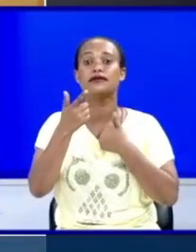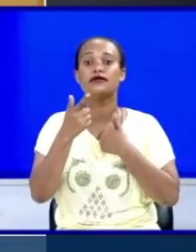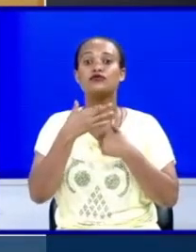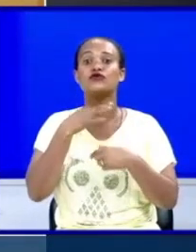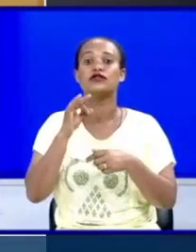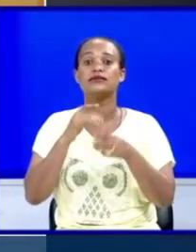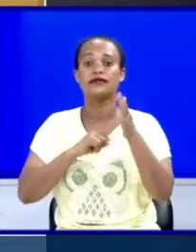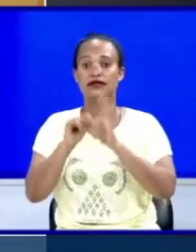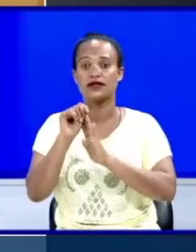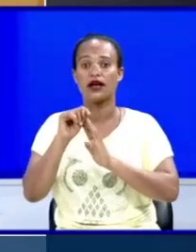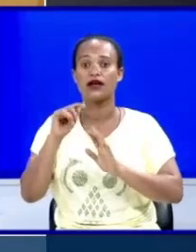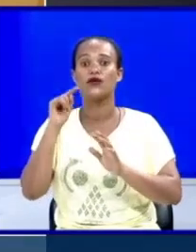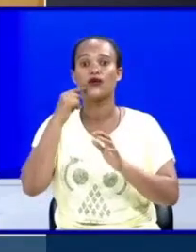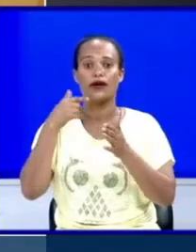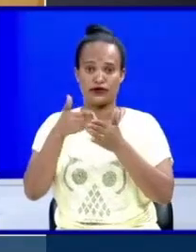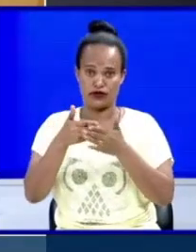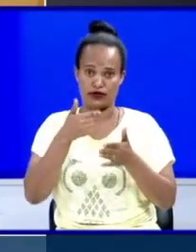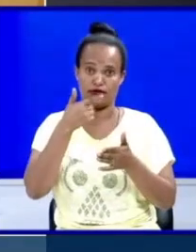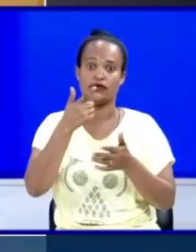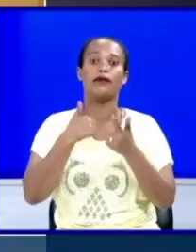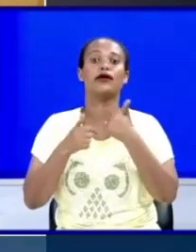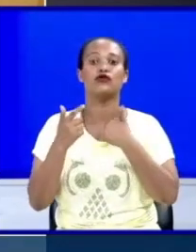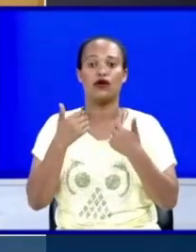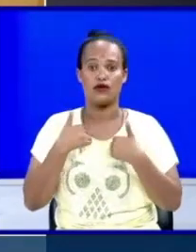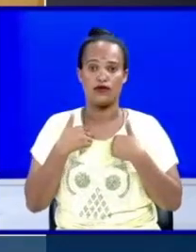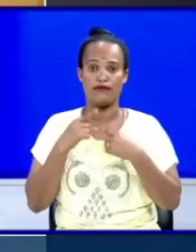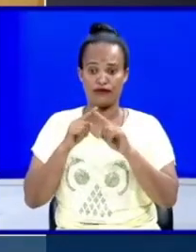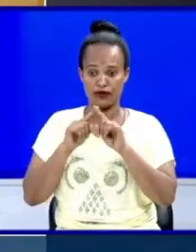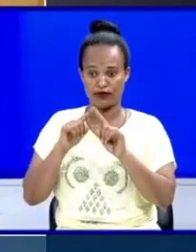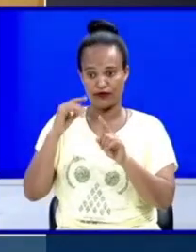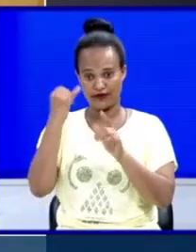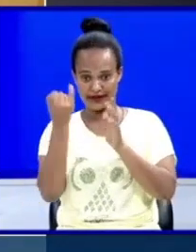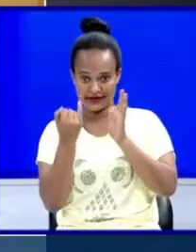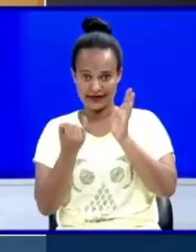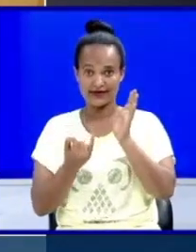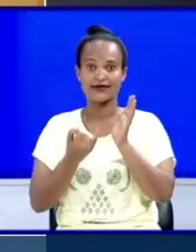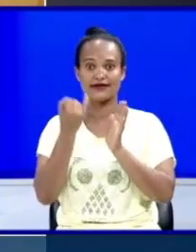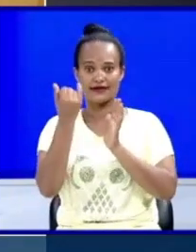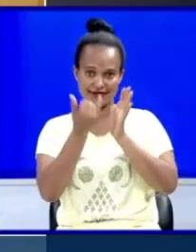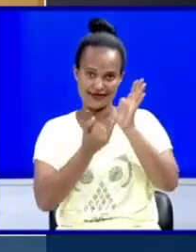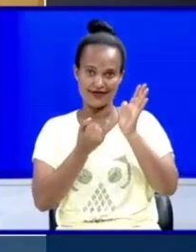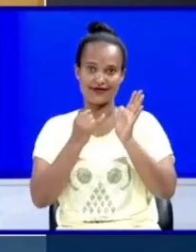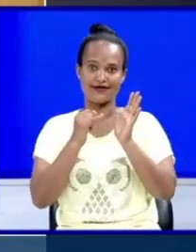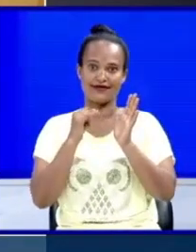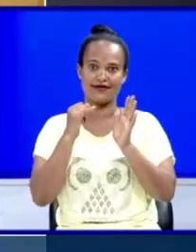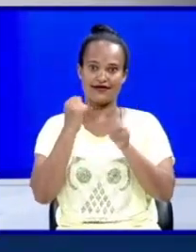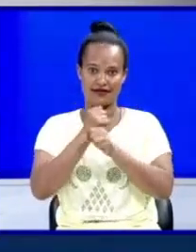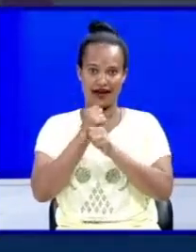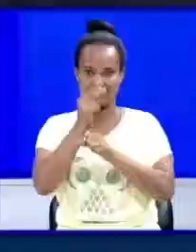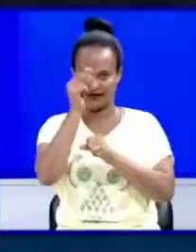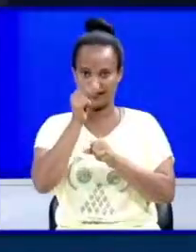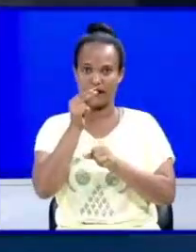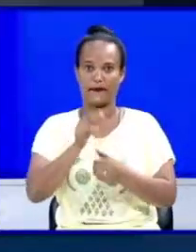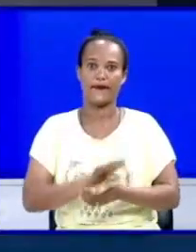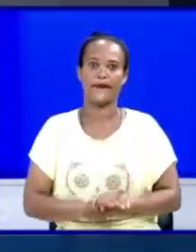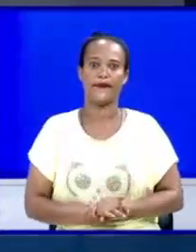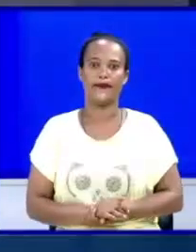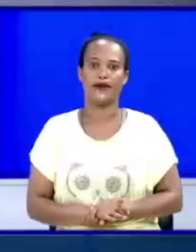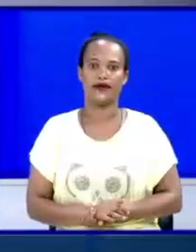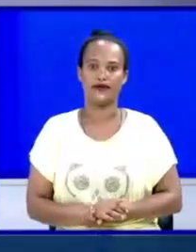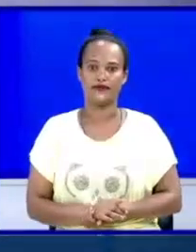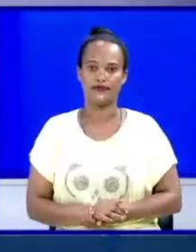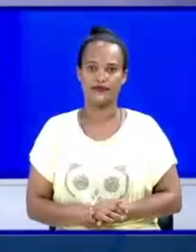ንሙስሊም ትግራይ ርሑስ በዓል ኢድ ኣድሃ ተመኒ ኣሎ ብፍሉይ ቅርፂ ስእልን ብዘወቀቦ ስራሕቲ ጥበብ